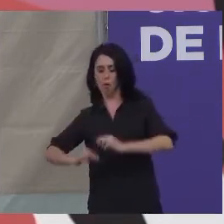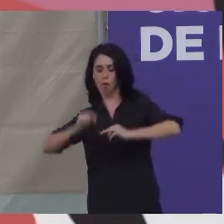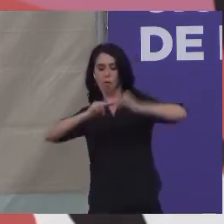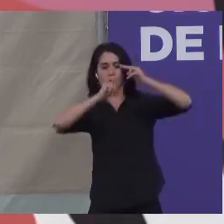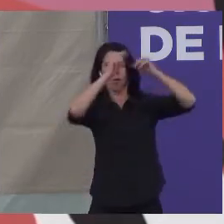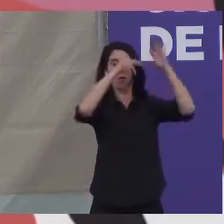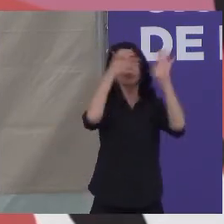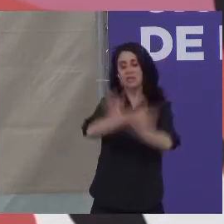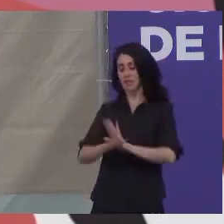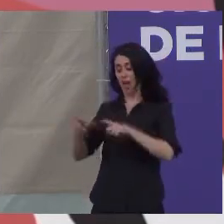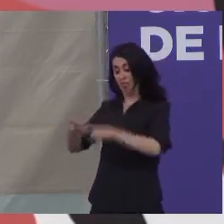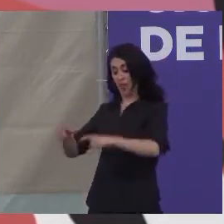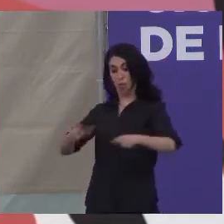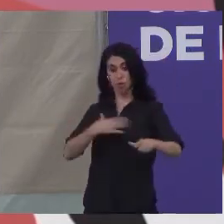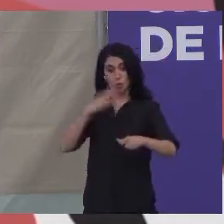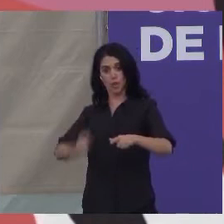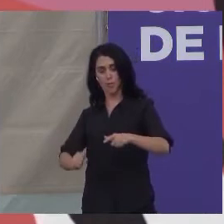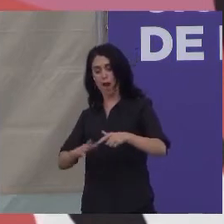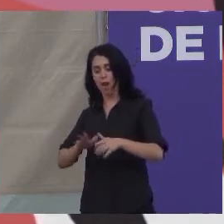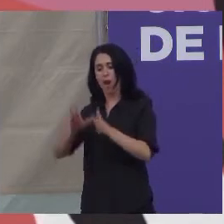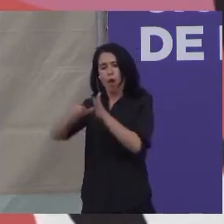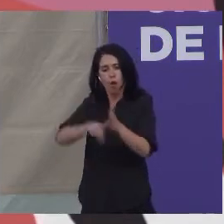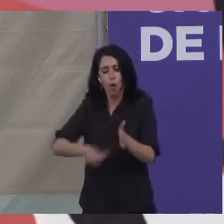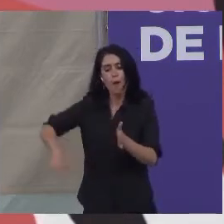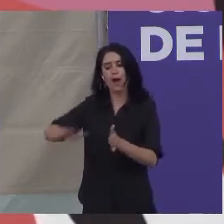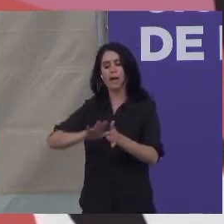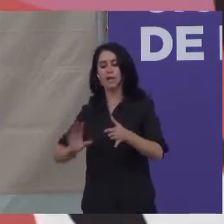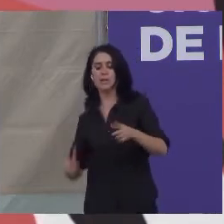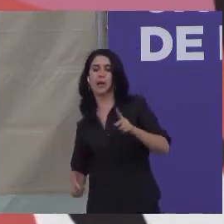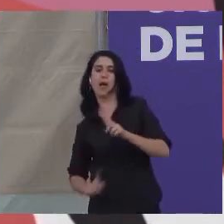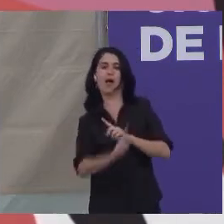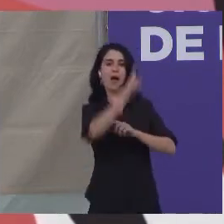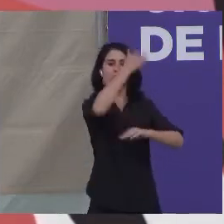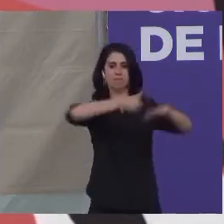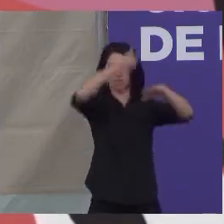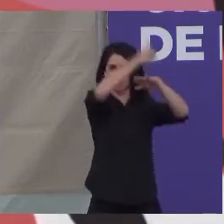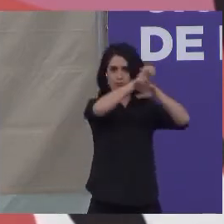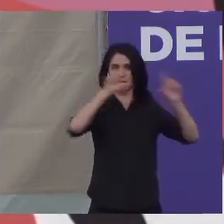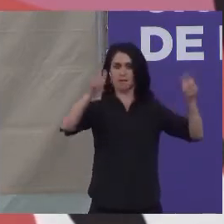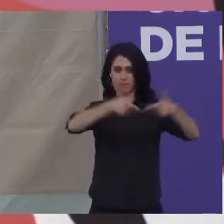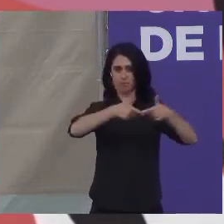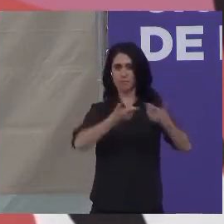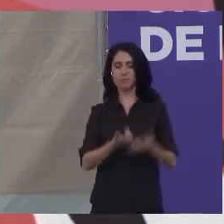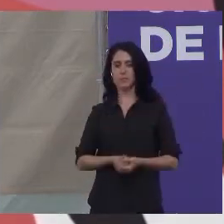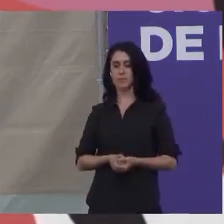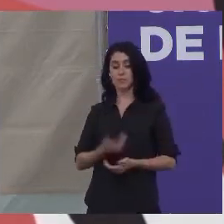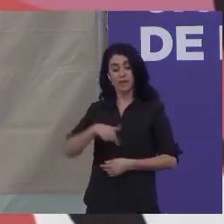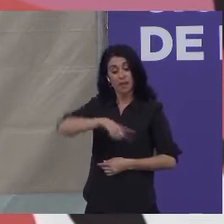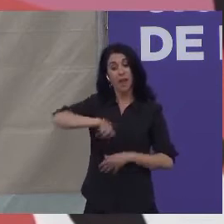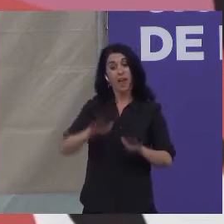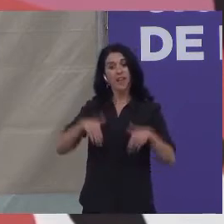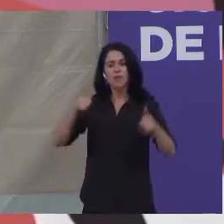cercles municipals a les comarques per construir comunitat. Som una candidatura que coneix bé esta